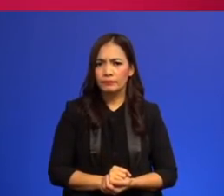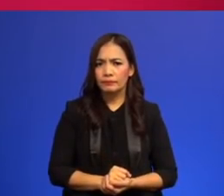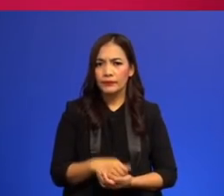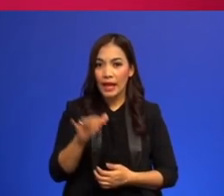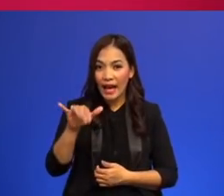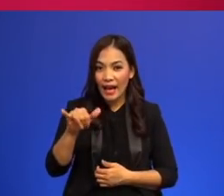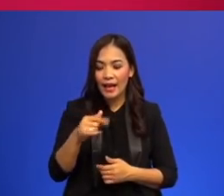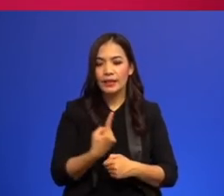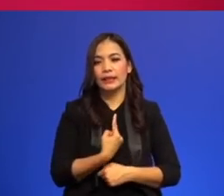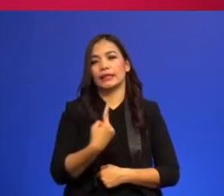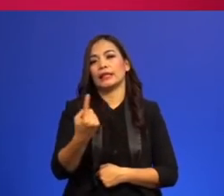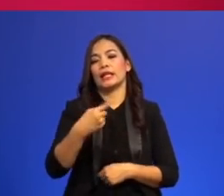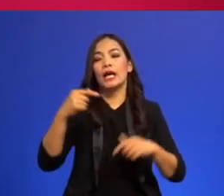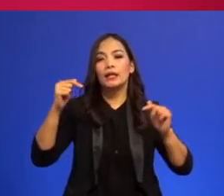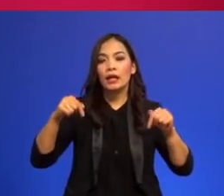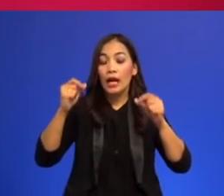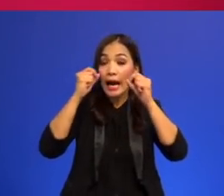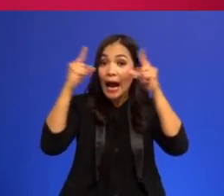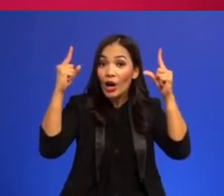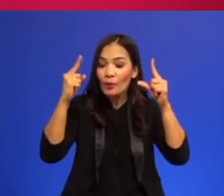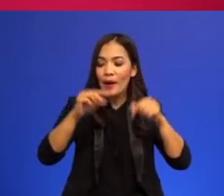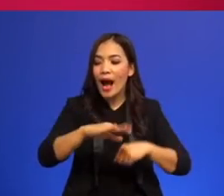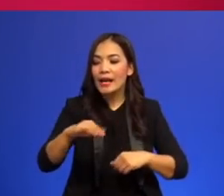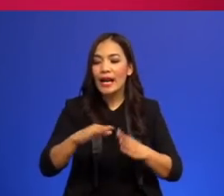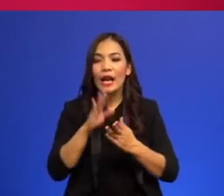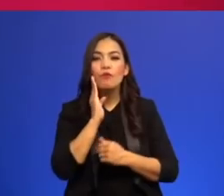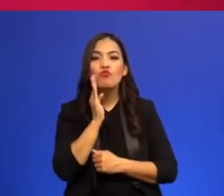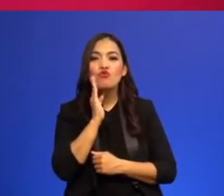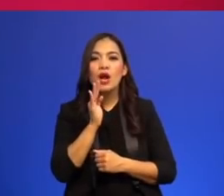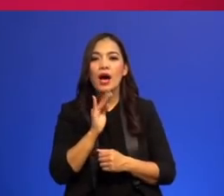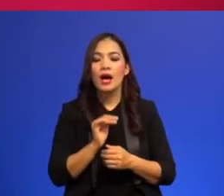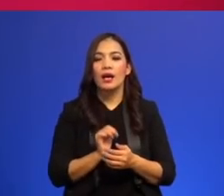Makanya kita kagum ya dengan anak-anak muda yang